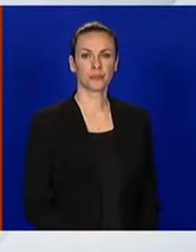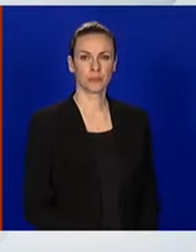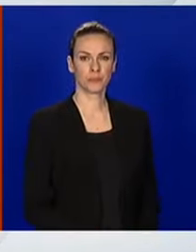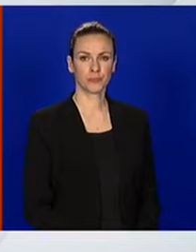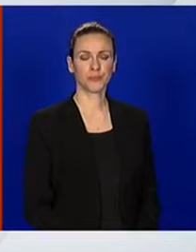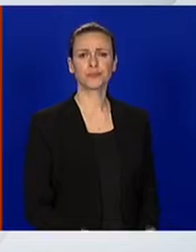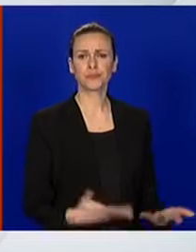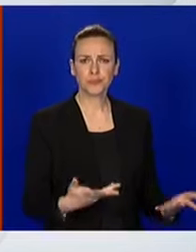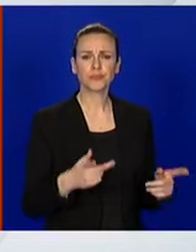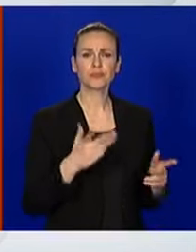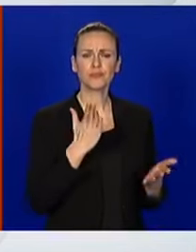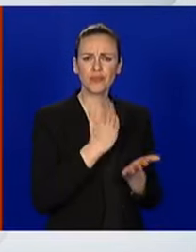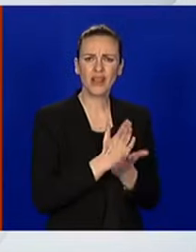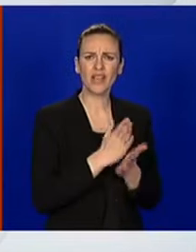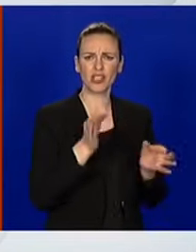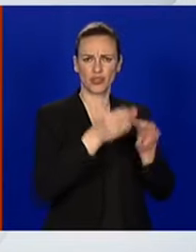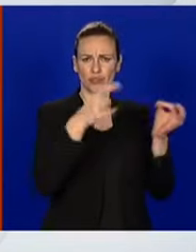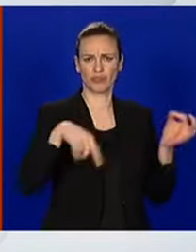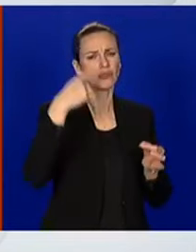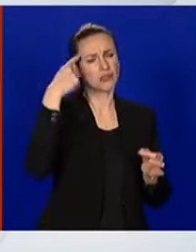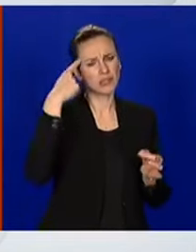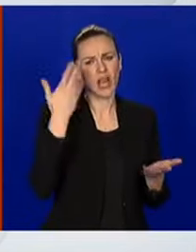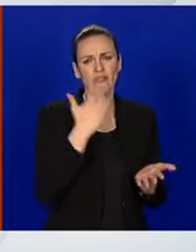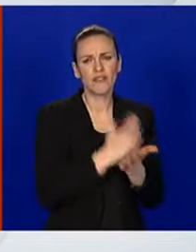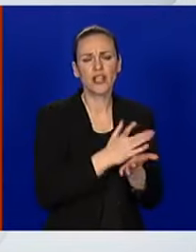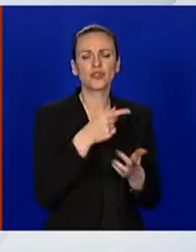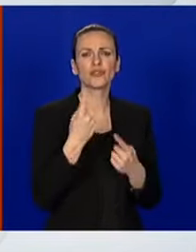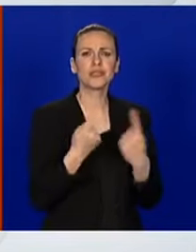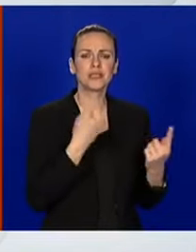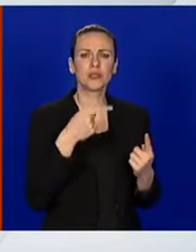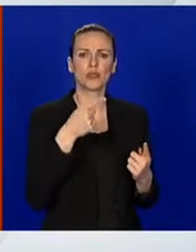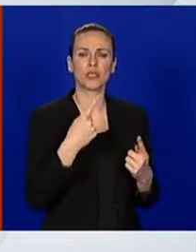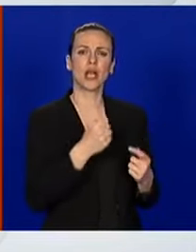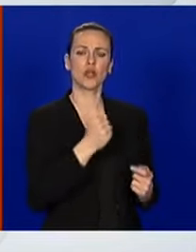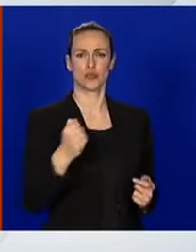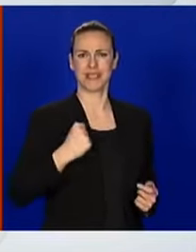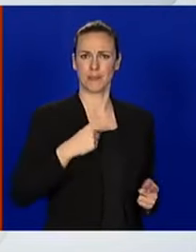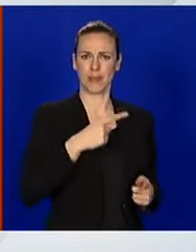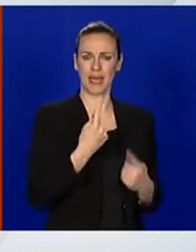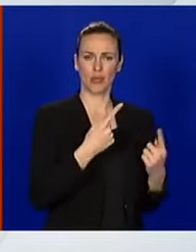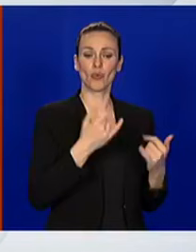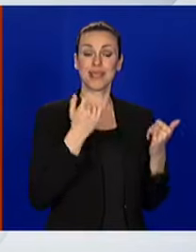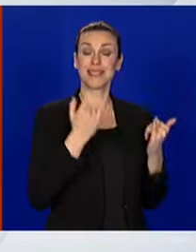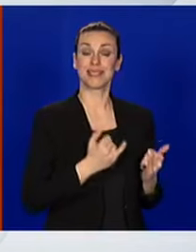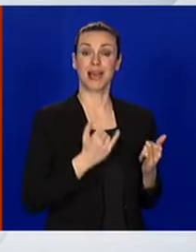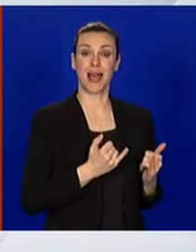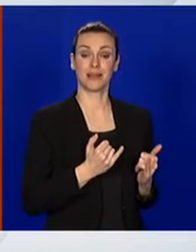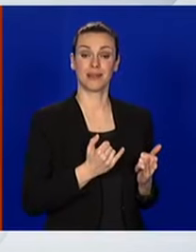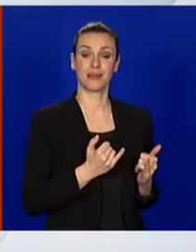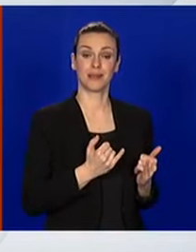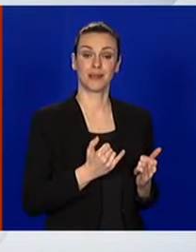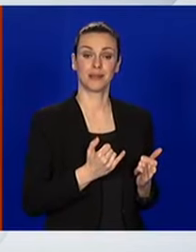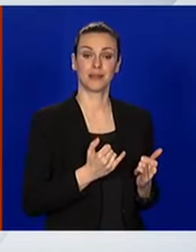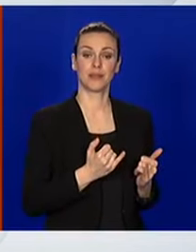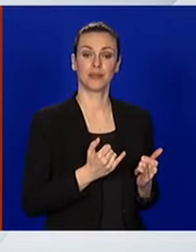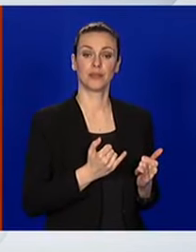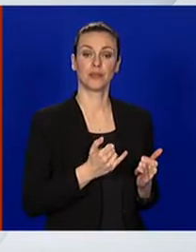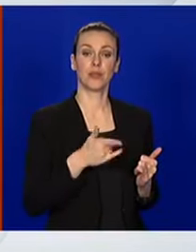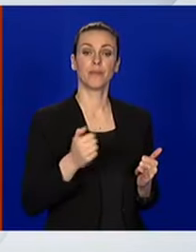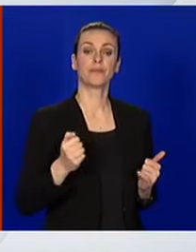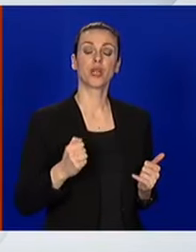Dakle, već je javnosti poznata ova situacija u Splitu. U ovome trenutku u